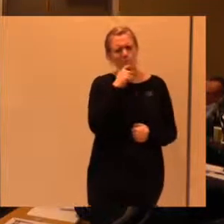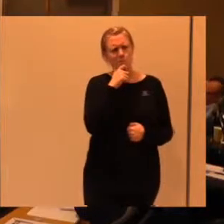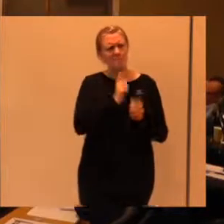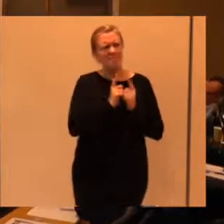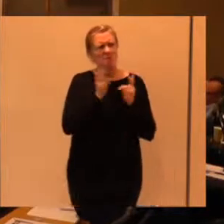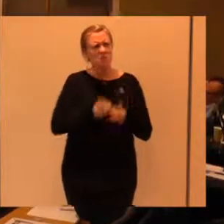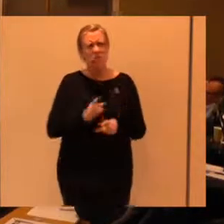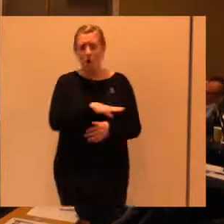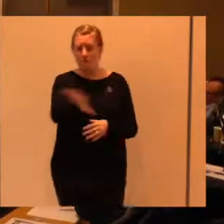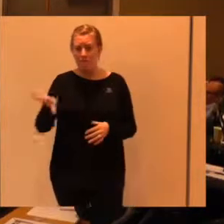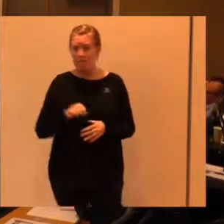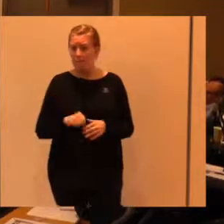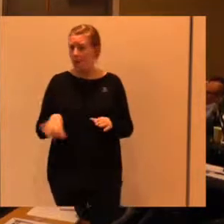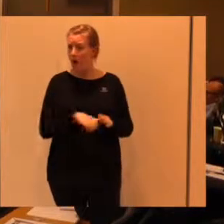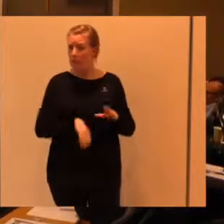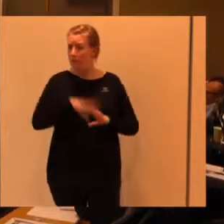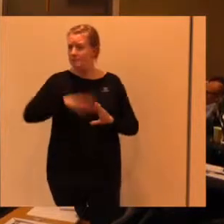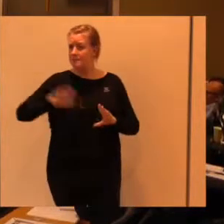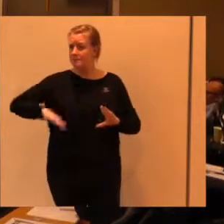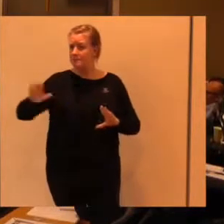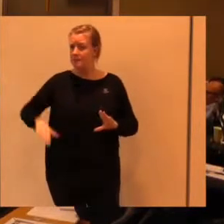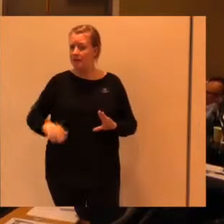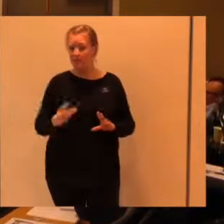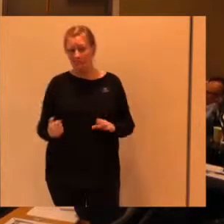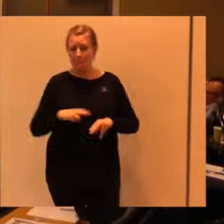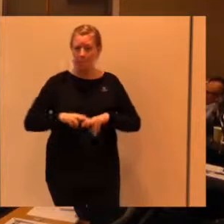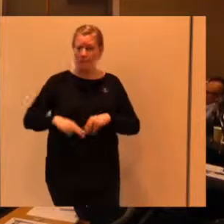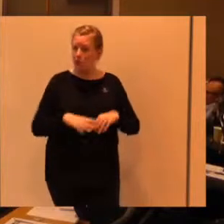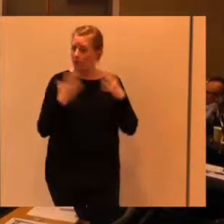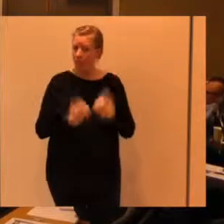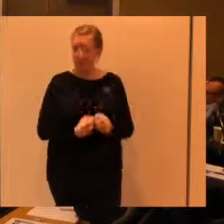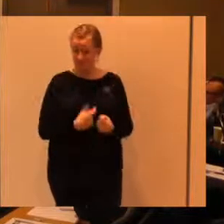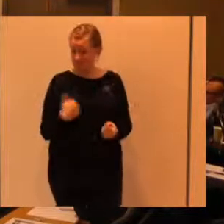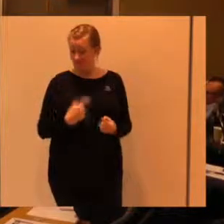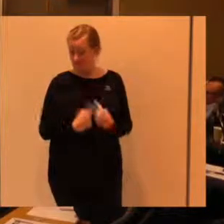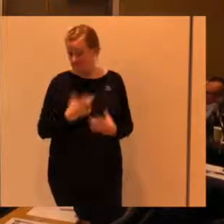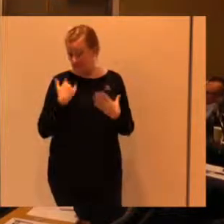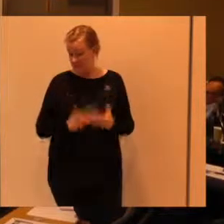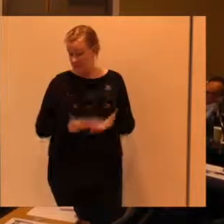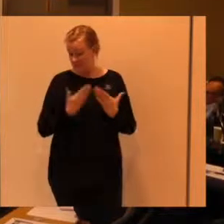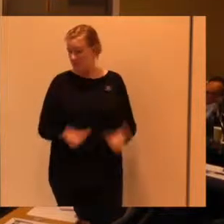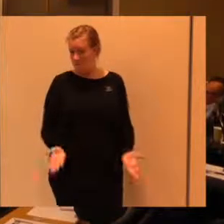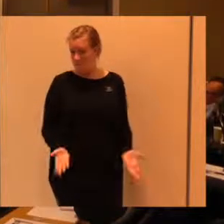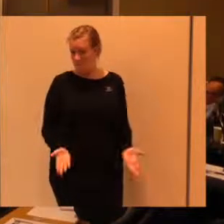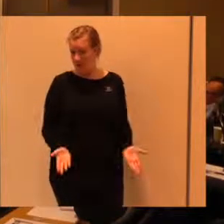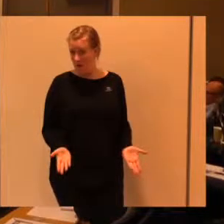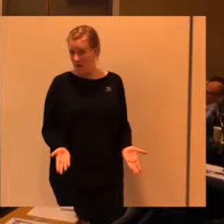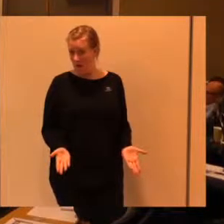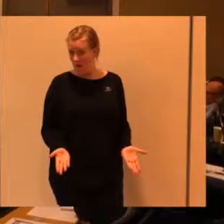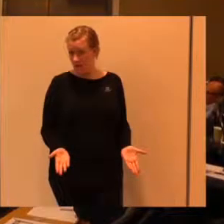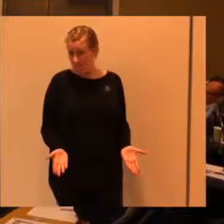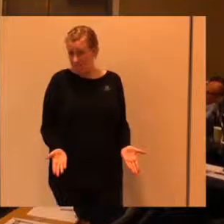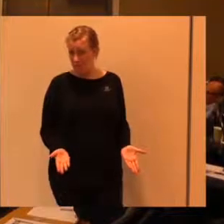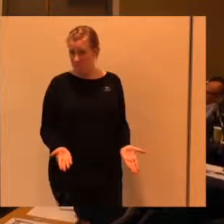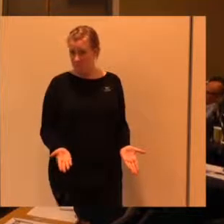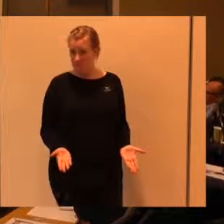det är på varenda webbplats. Vi kanske inte kan göra någonting åt att människor som har den typen av funktionsnedsättning måste titta